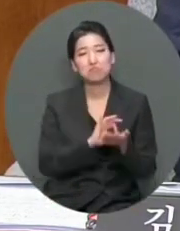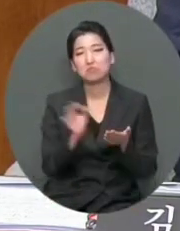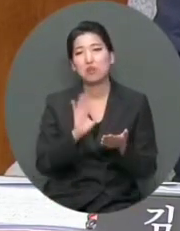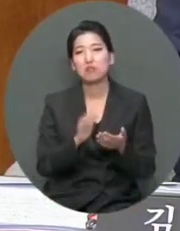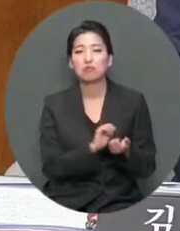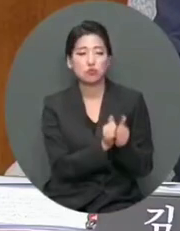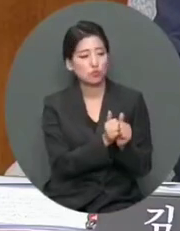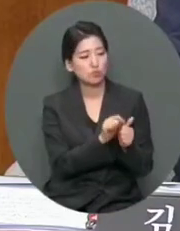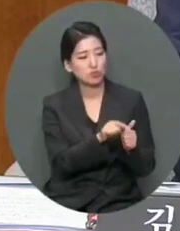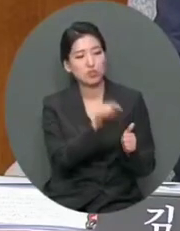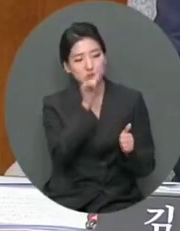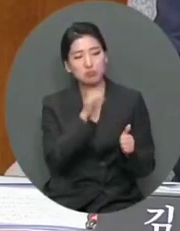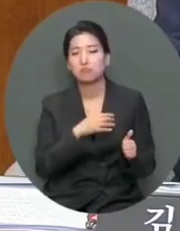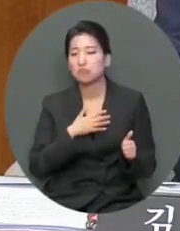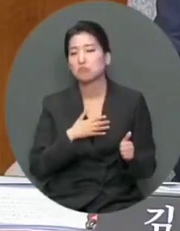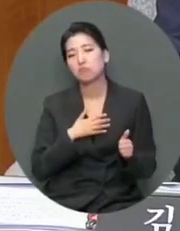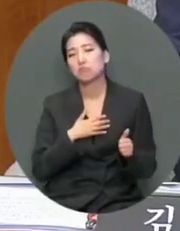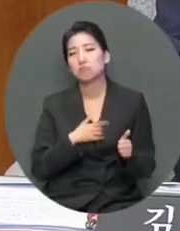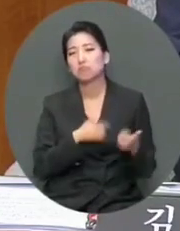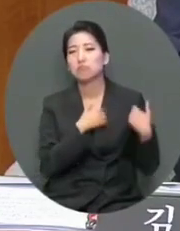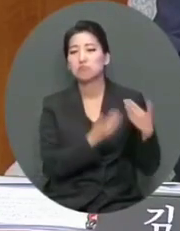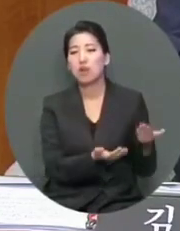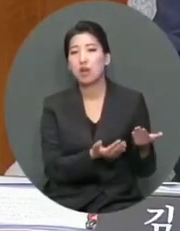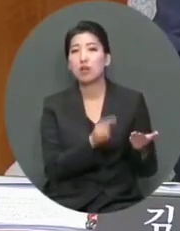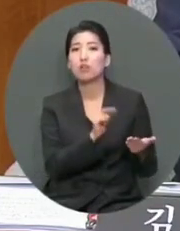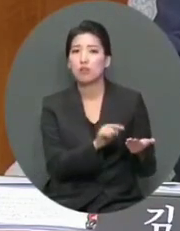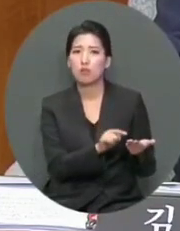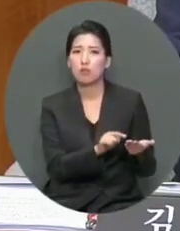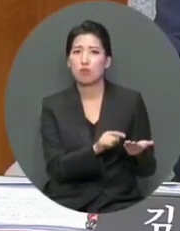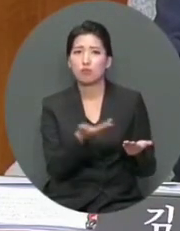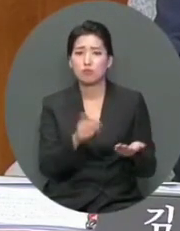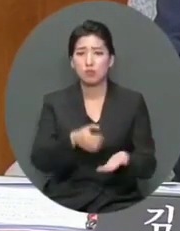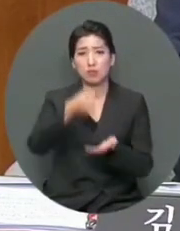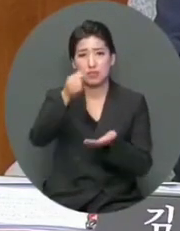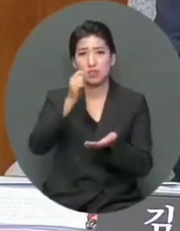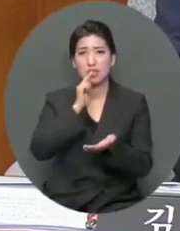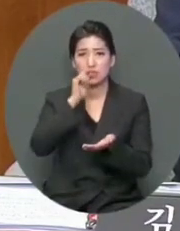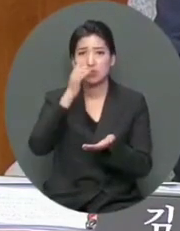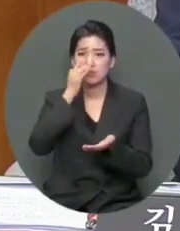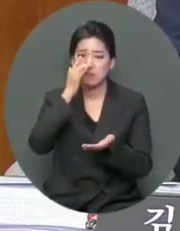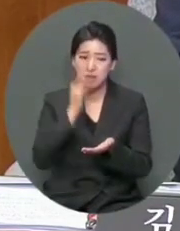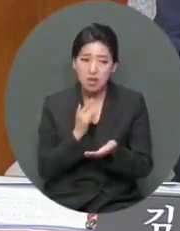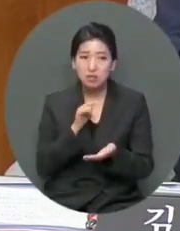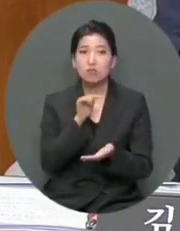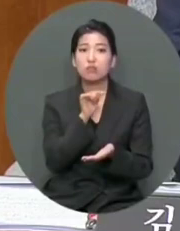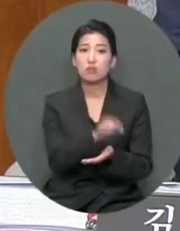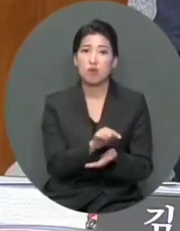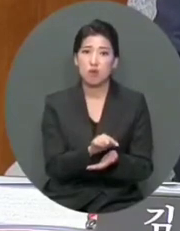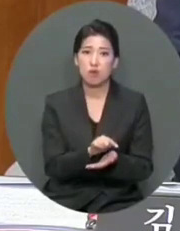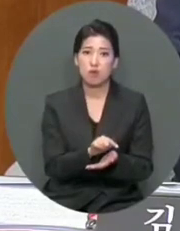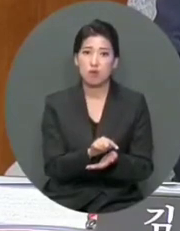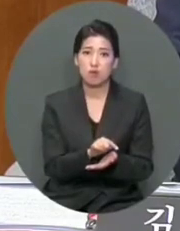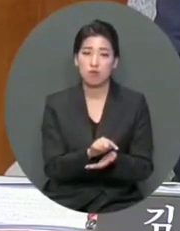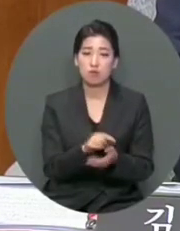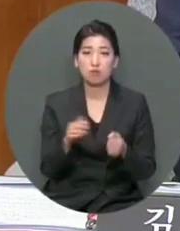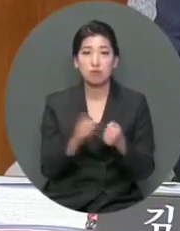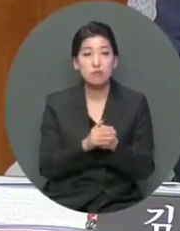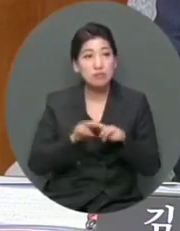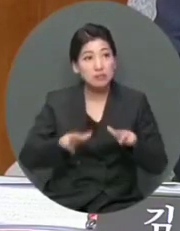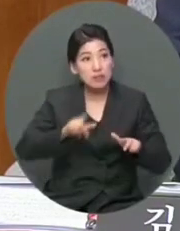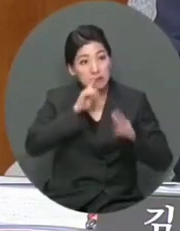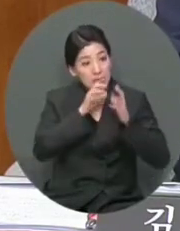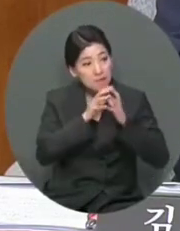비상장 주식의 그 신고 등록 누락이 이만큼 큰 파장을